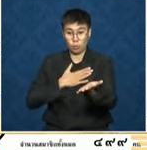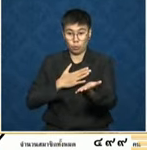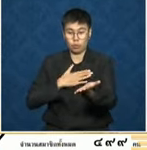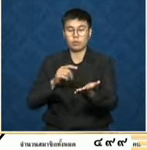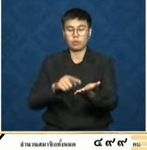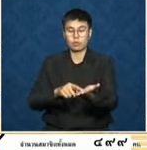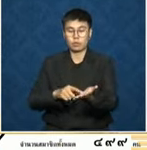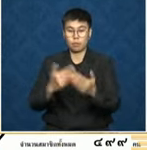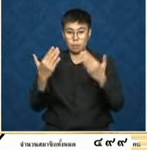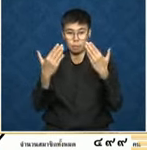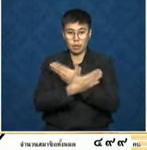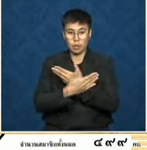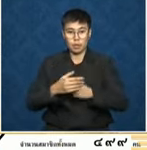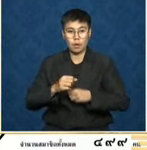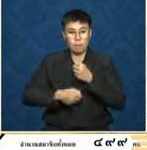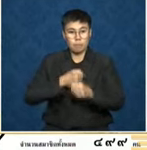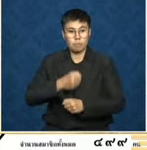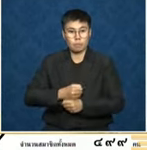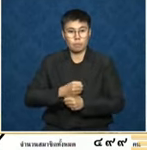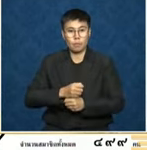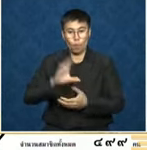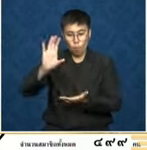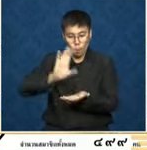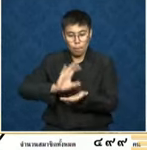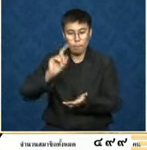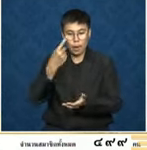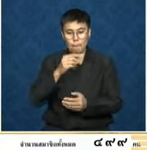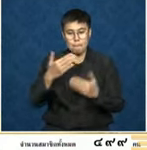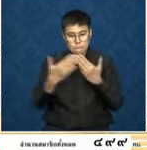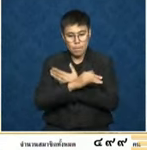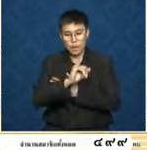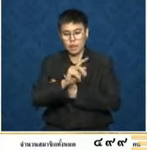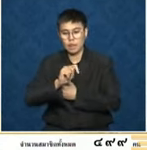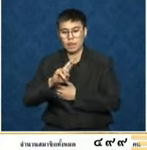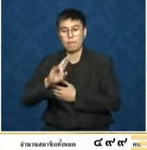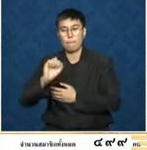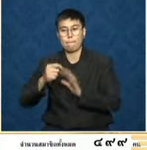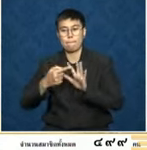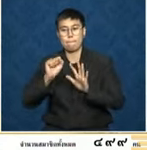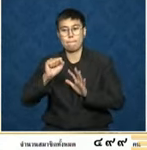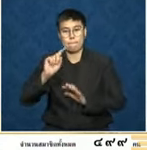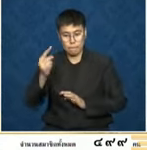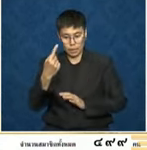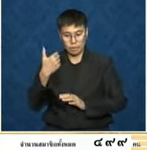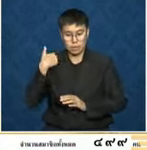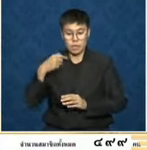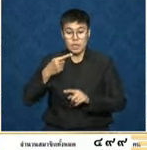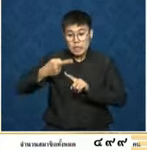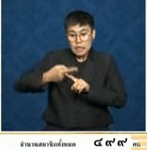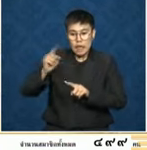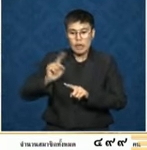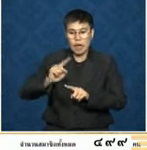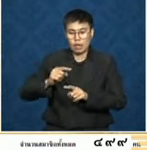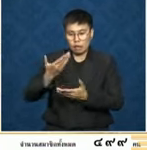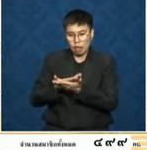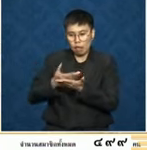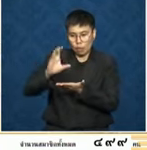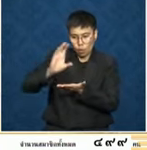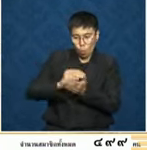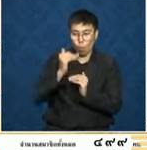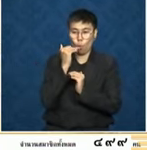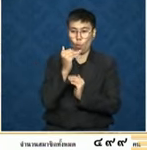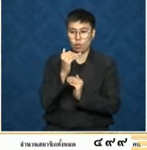เปลี่ยนแปลงนะครับปีงบประมาณใหม่เปลี่ยนไตรมาสใหม่นะครับว่าเราจะกำหนดว่าเดือนไหนที่เราจะมีศักยภาพที่สุดเนี่ยกำหนด